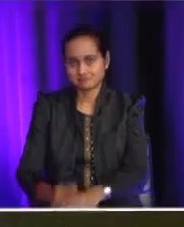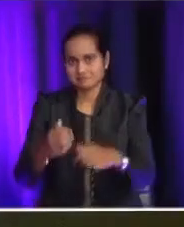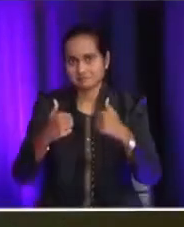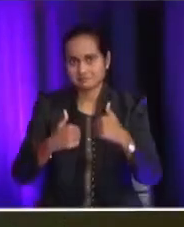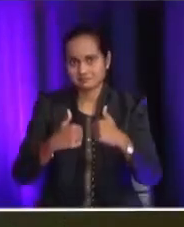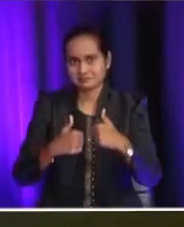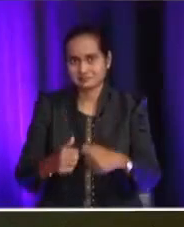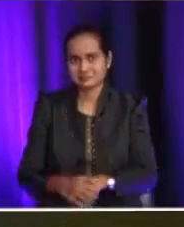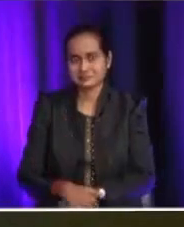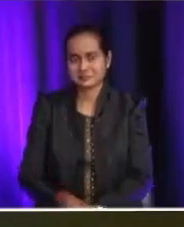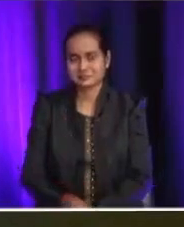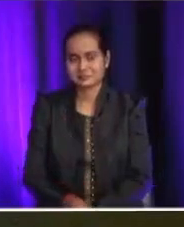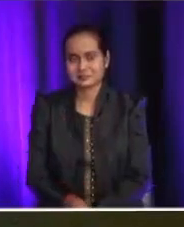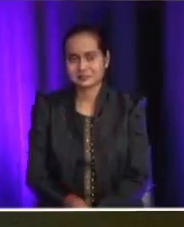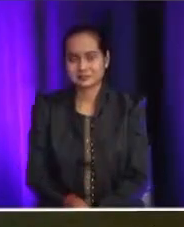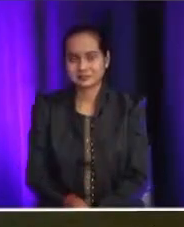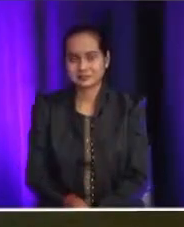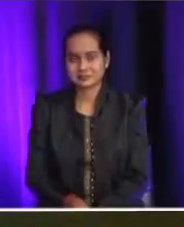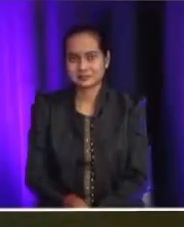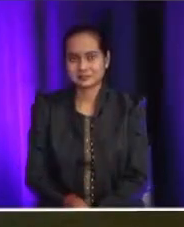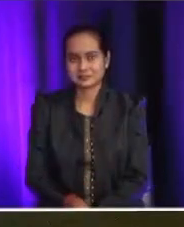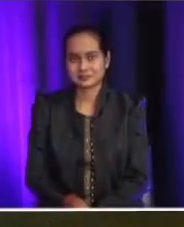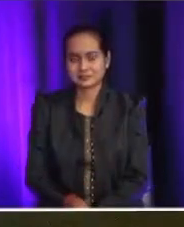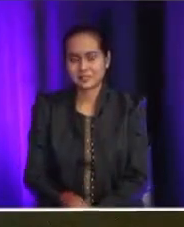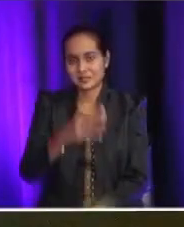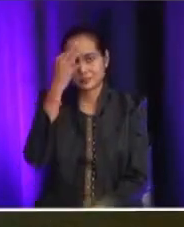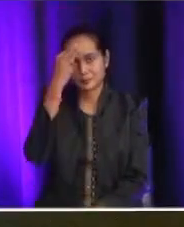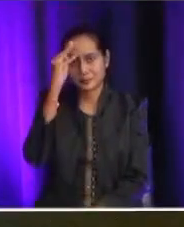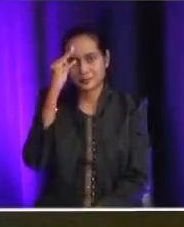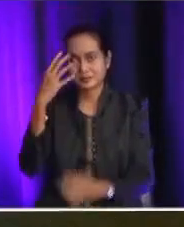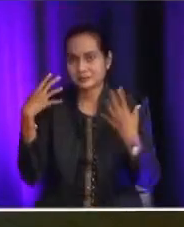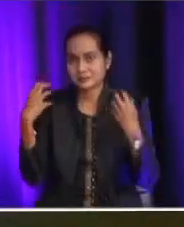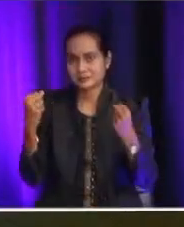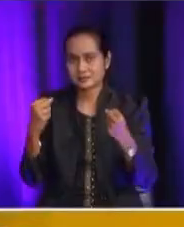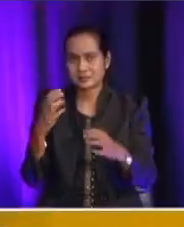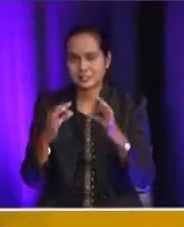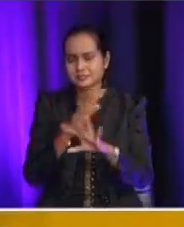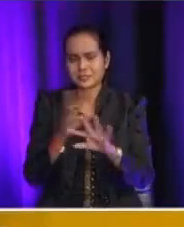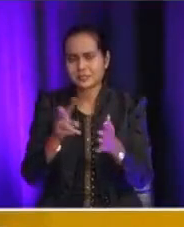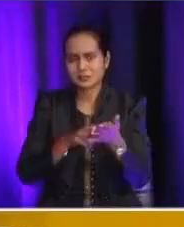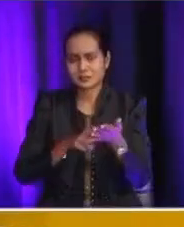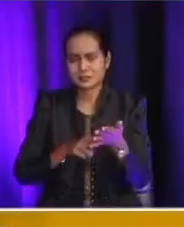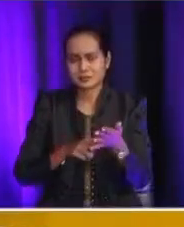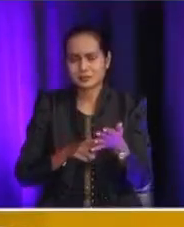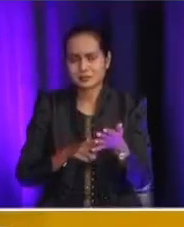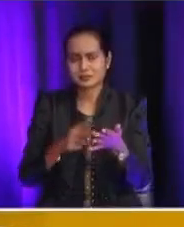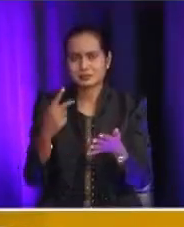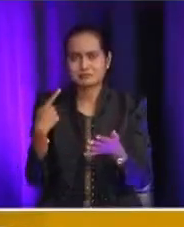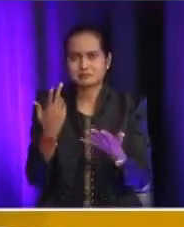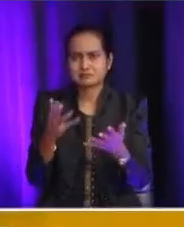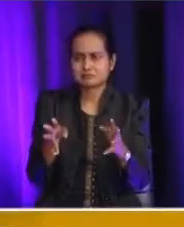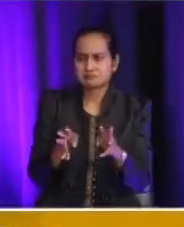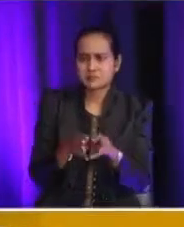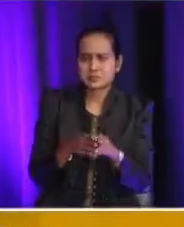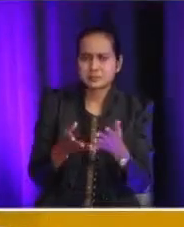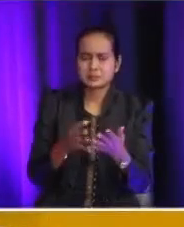Bagus ya. Minda yang sihat. Kalau kita tidak membaca, kita seperti katak